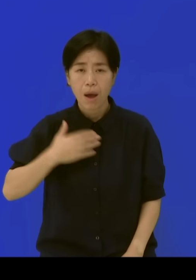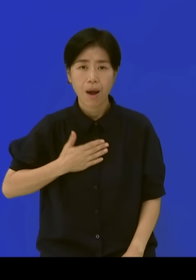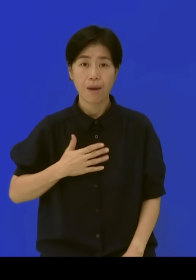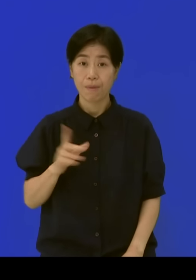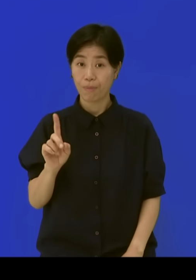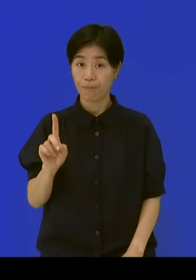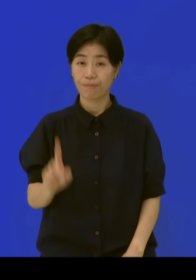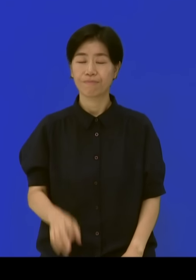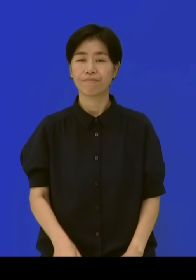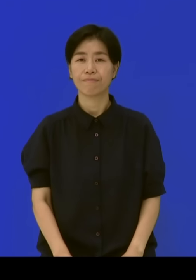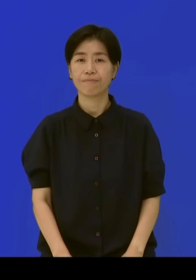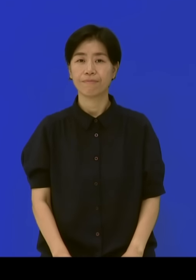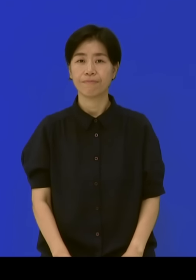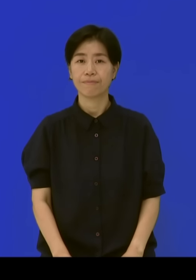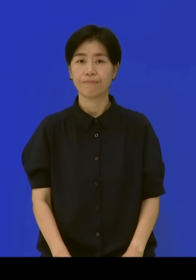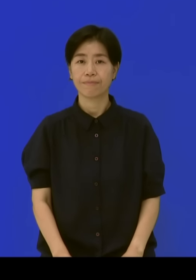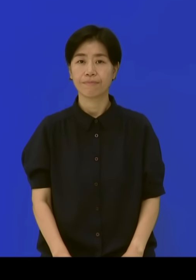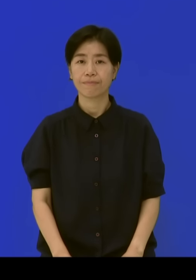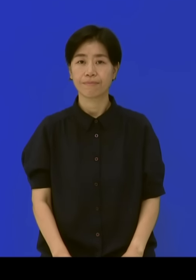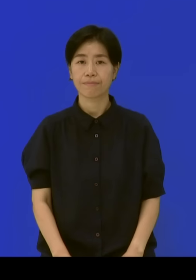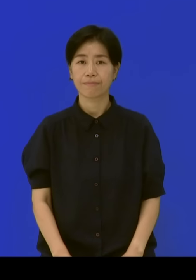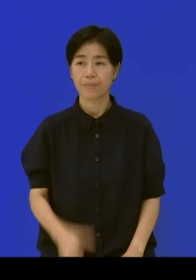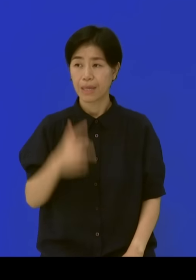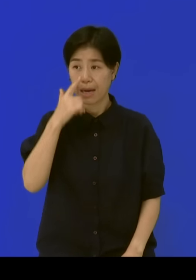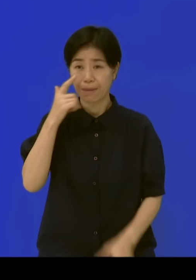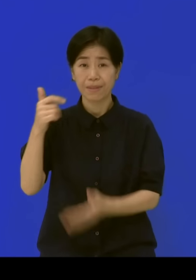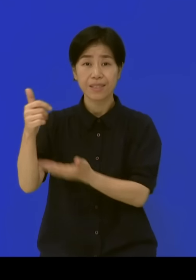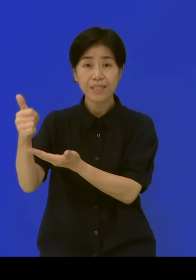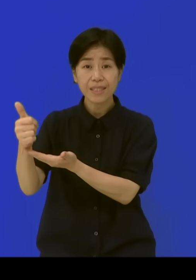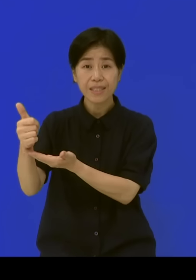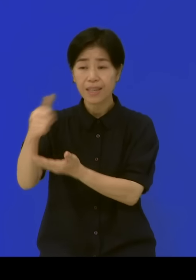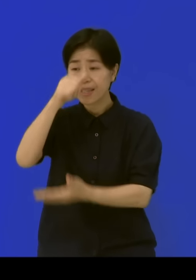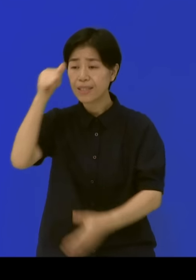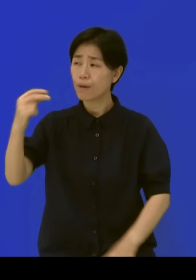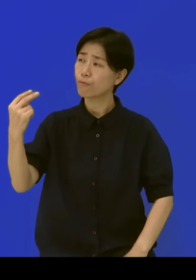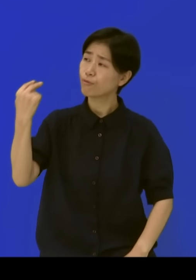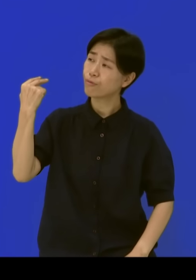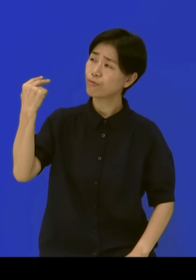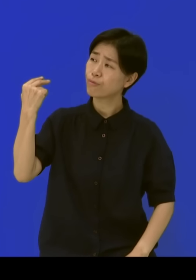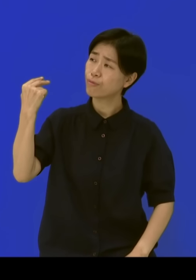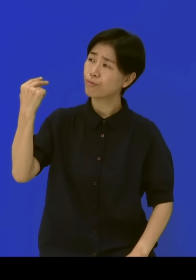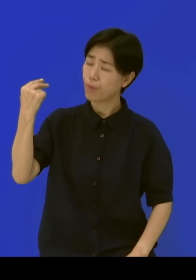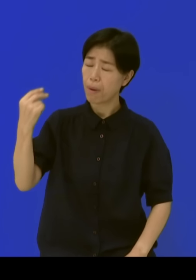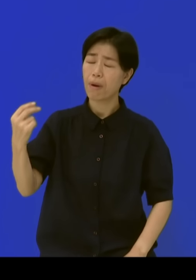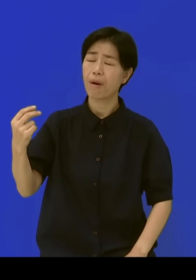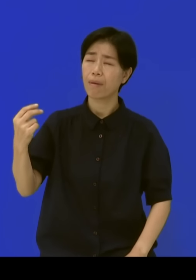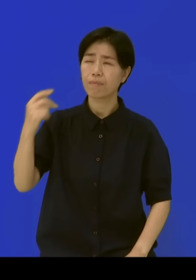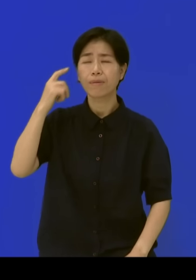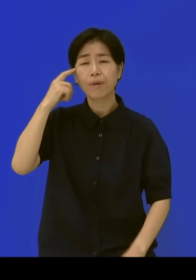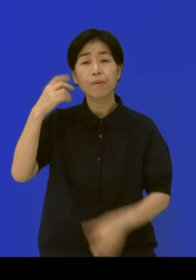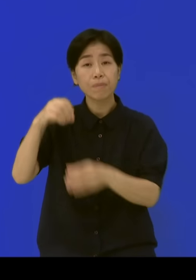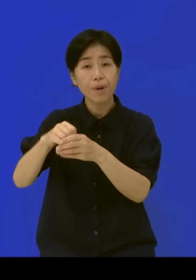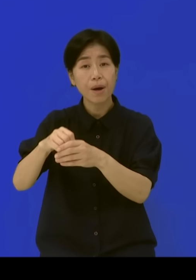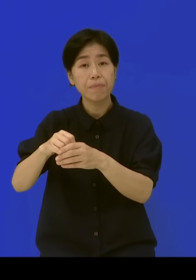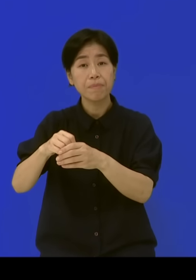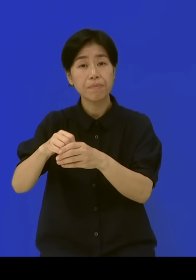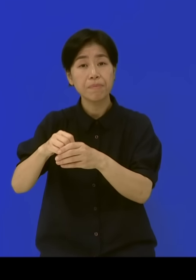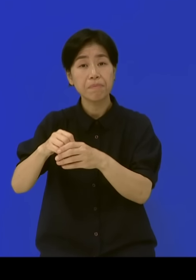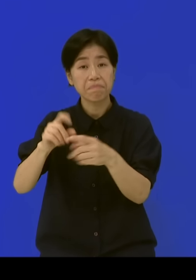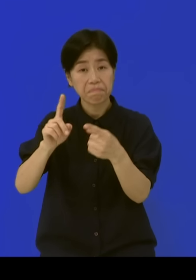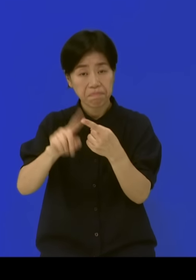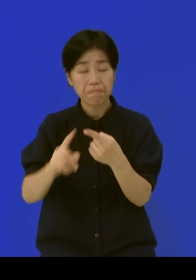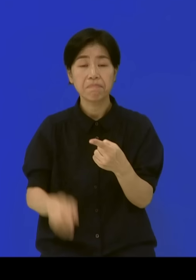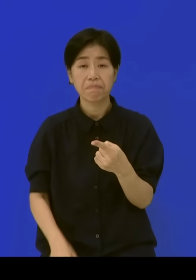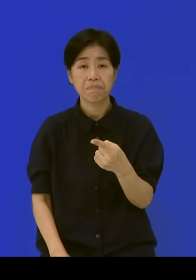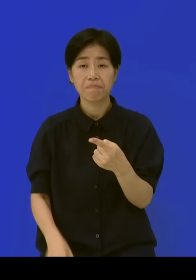드렸는데 이게 당신의 자전적인 대답이시고 당연히 신뢰해야